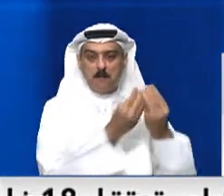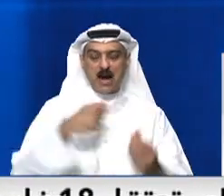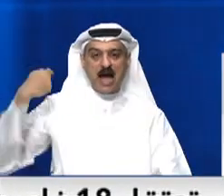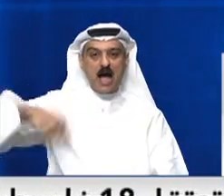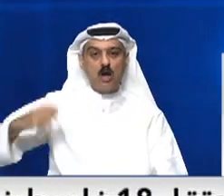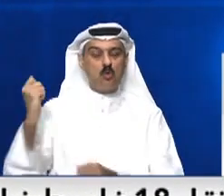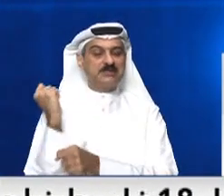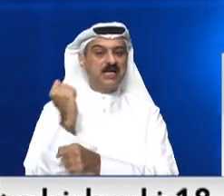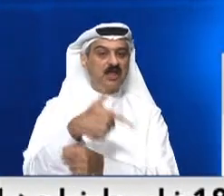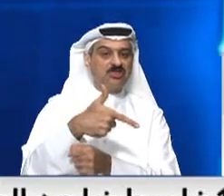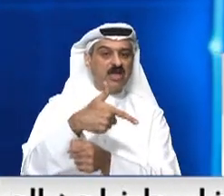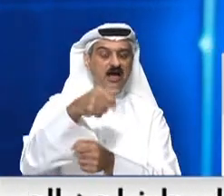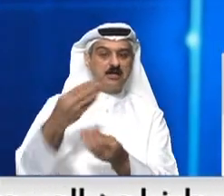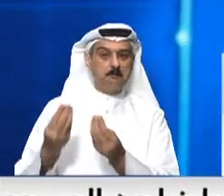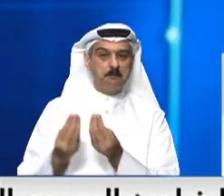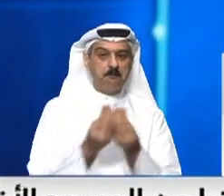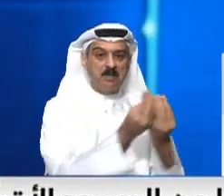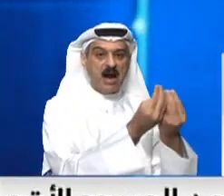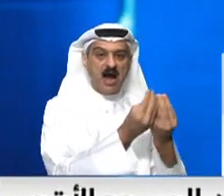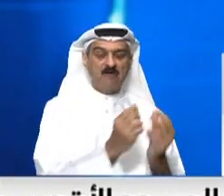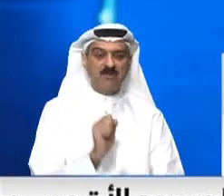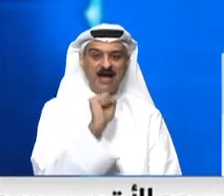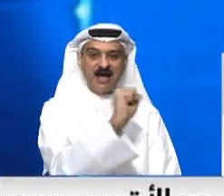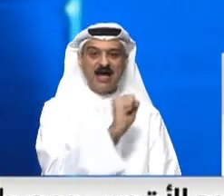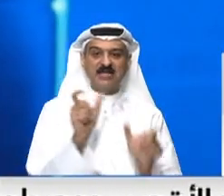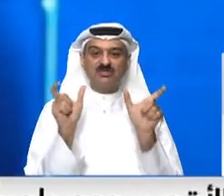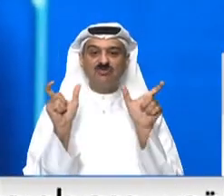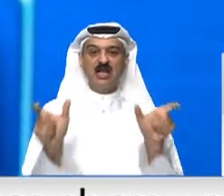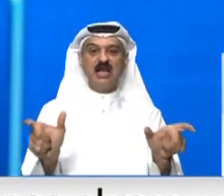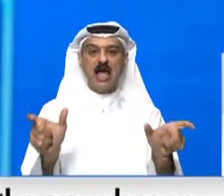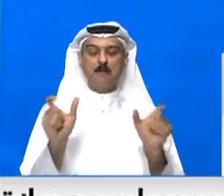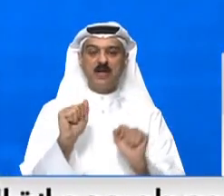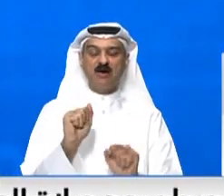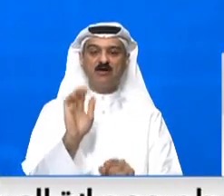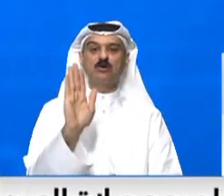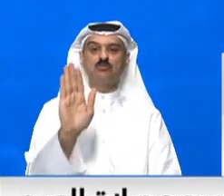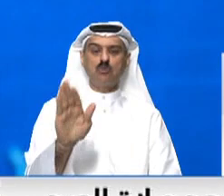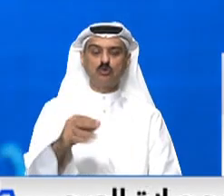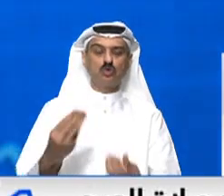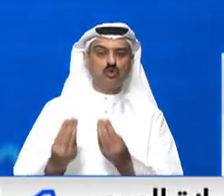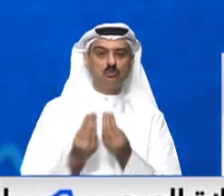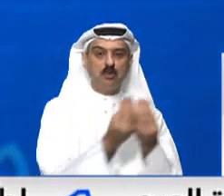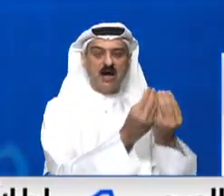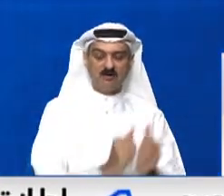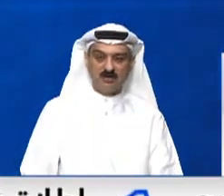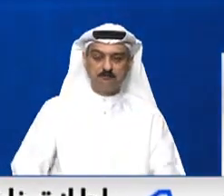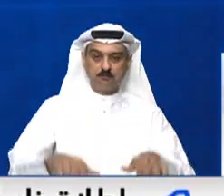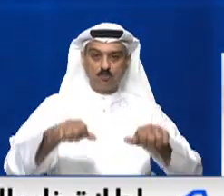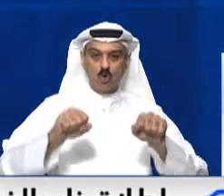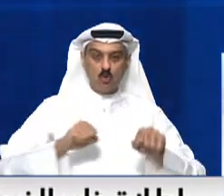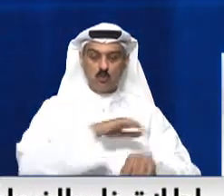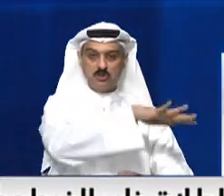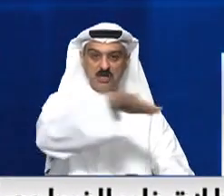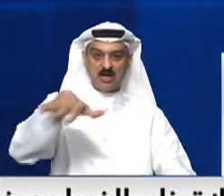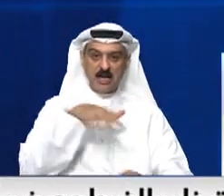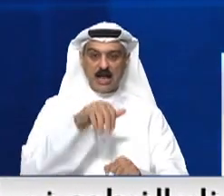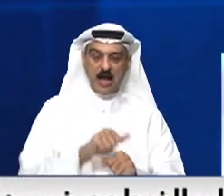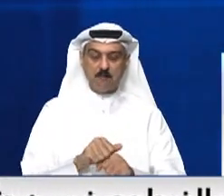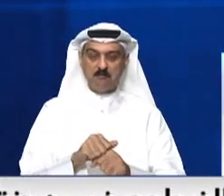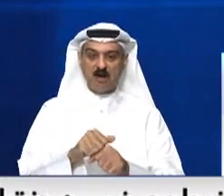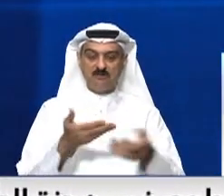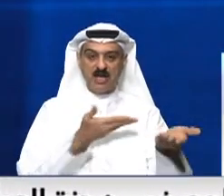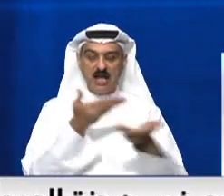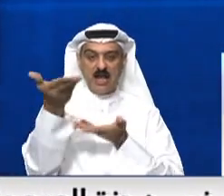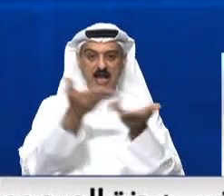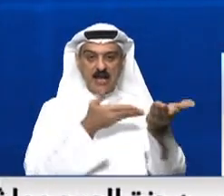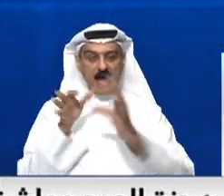الداخلية المساعد لشؤون أمن المنافذ والحدود اللواء منصور العوضي ومدير عام الإدارة العامة للعلاقات والإعلام